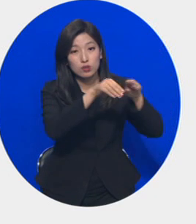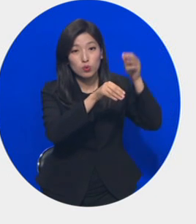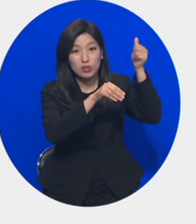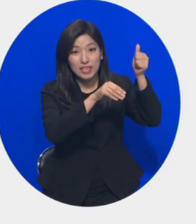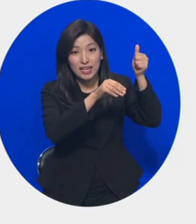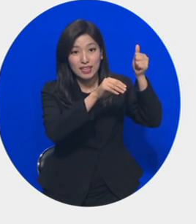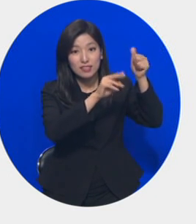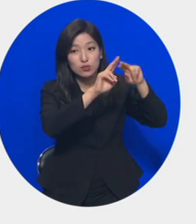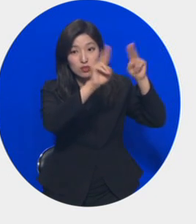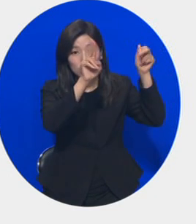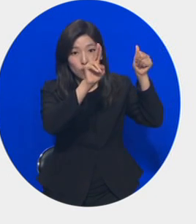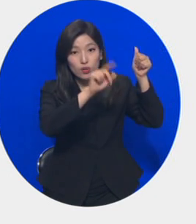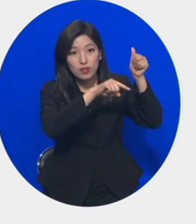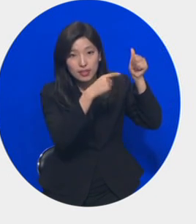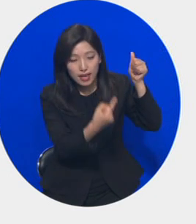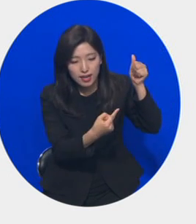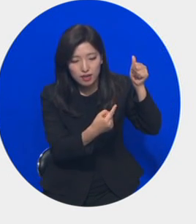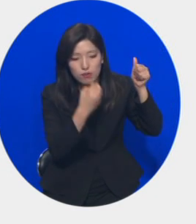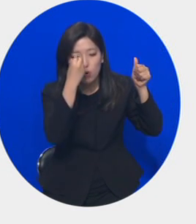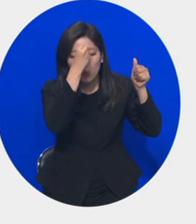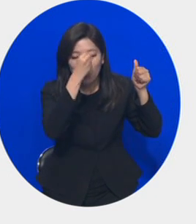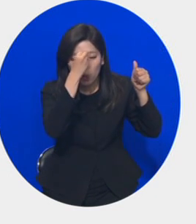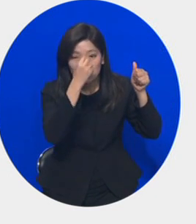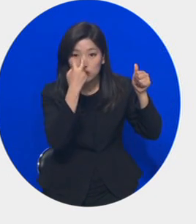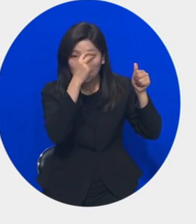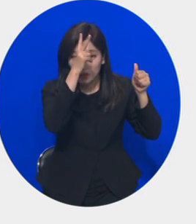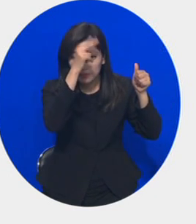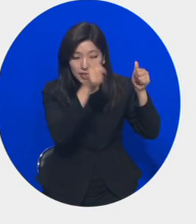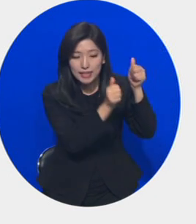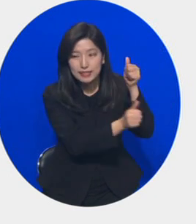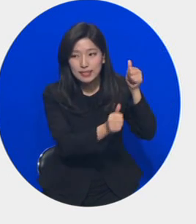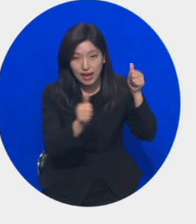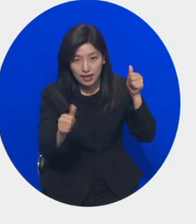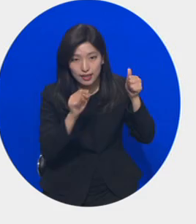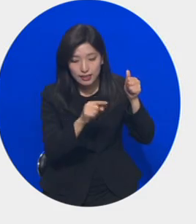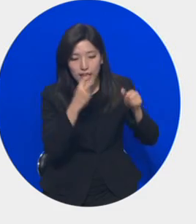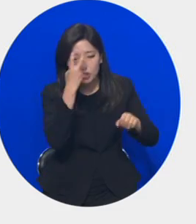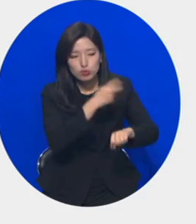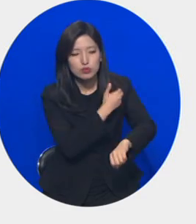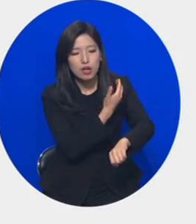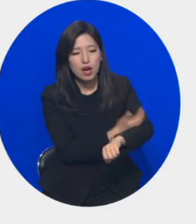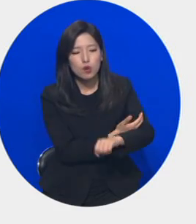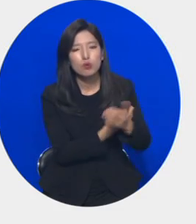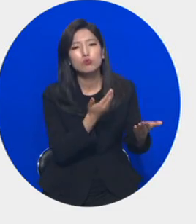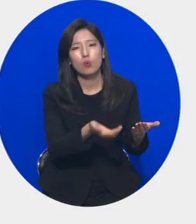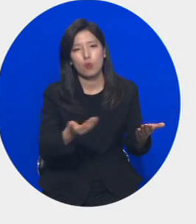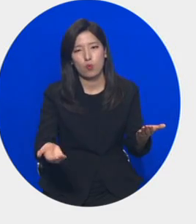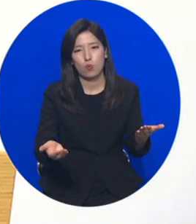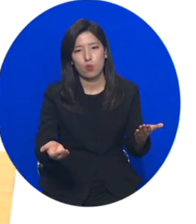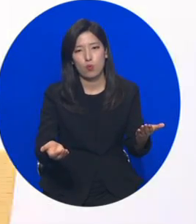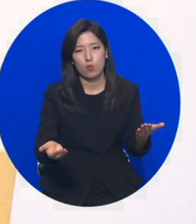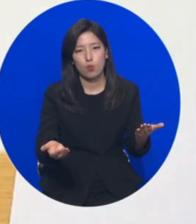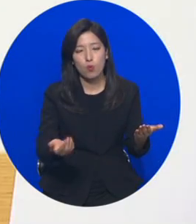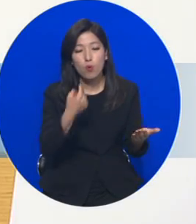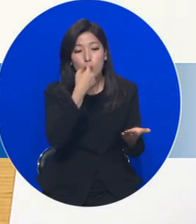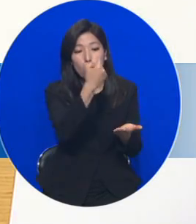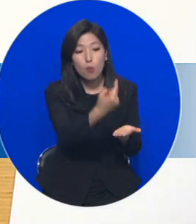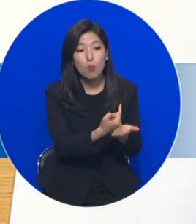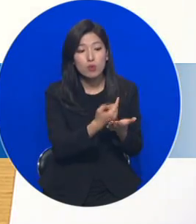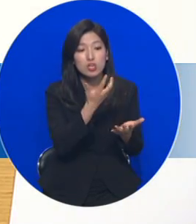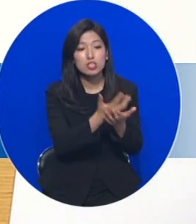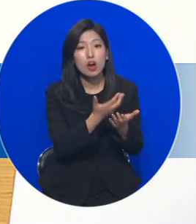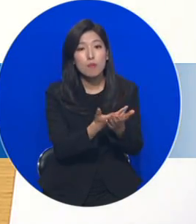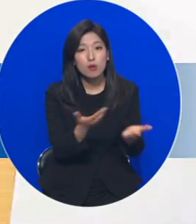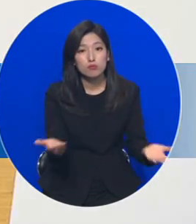갖는 고등검사장은 수사지휘를 서면으로 하고 수사검사의 의견도 서면으로 들을 것을 주문했습니다.